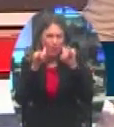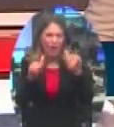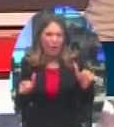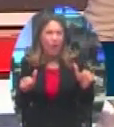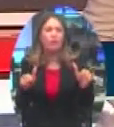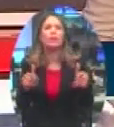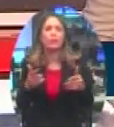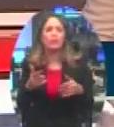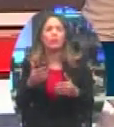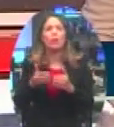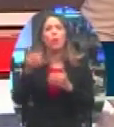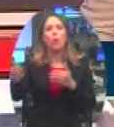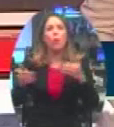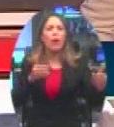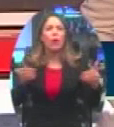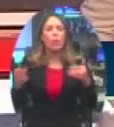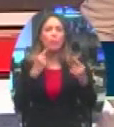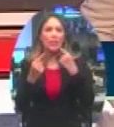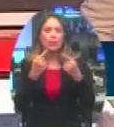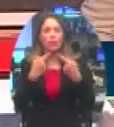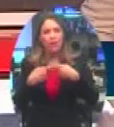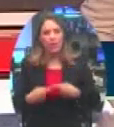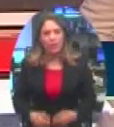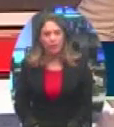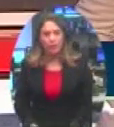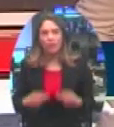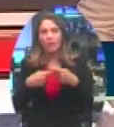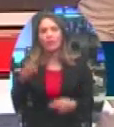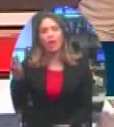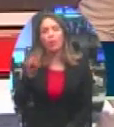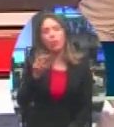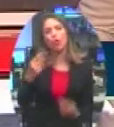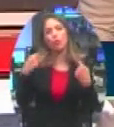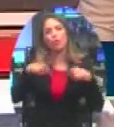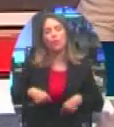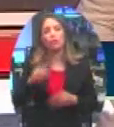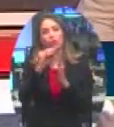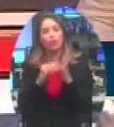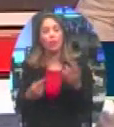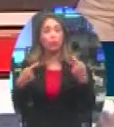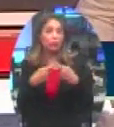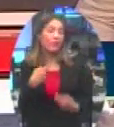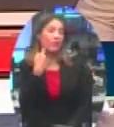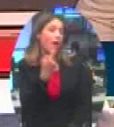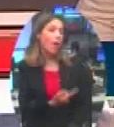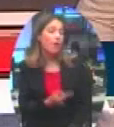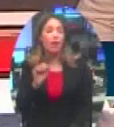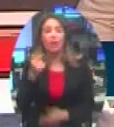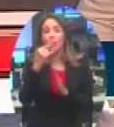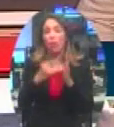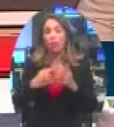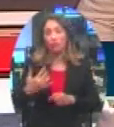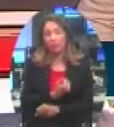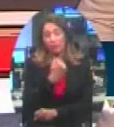הורחקו מהדיון מספר חברי כנסת. חבר הכנסת איימן עודה, יושב ראש הרשימה המשותפת, אמר כי אם יעבור החוק הזה, המאפשר